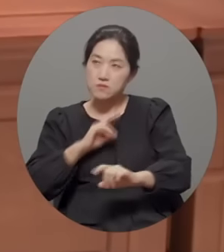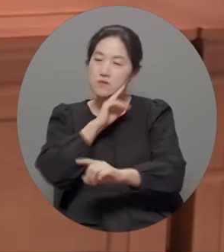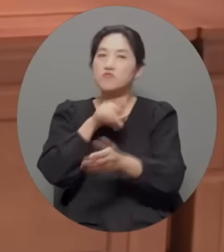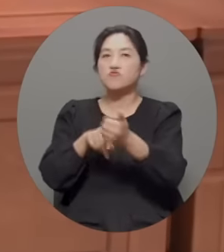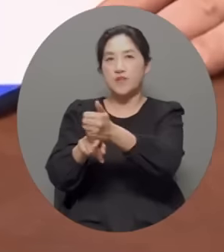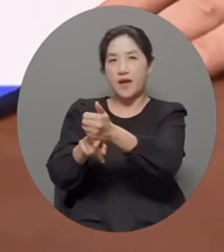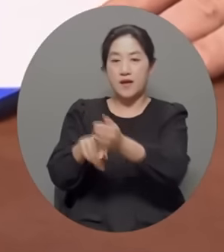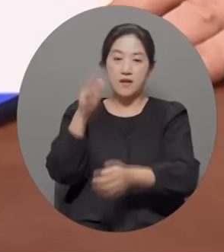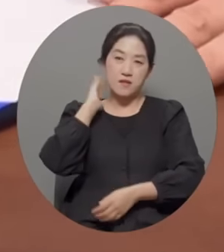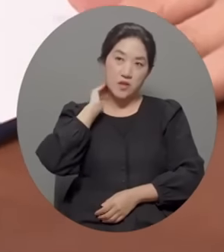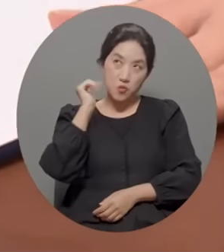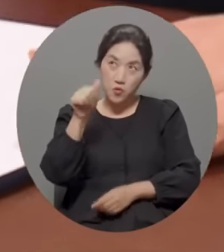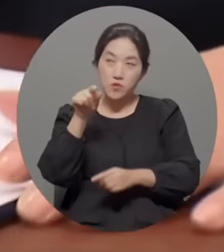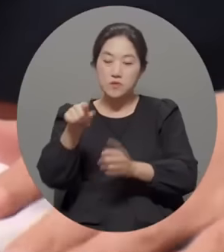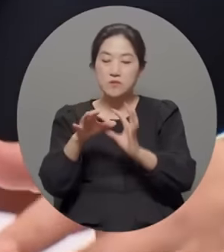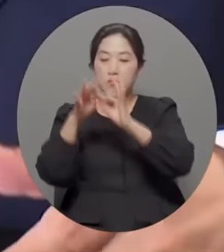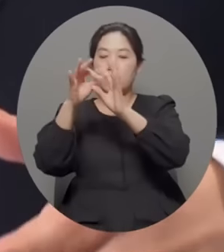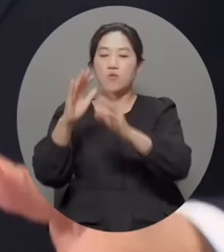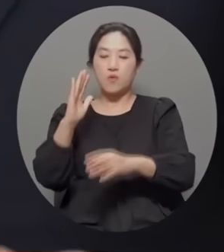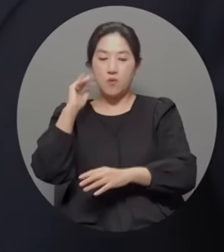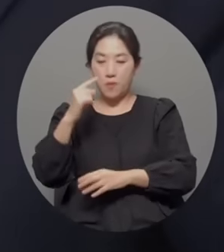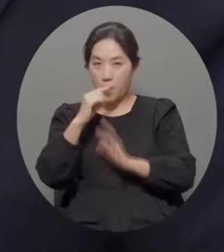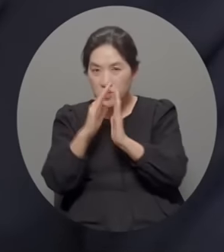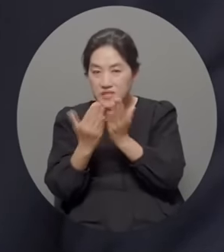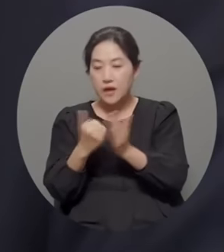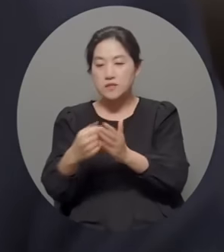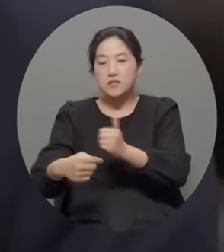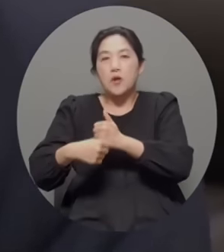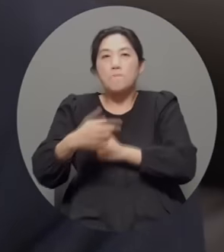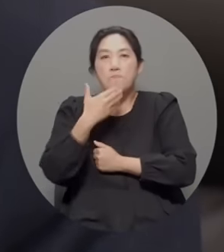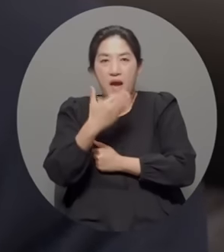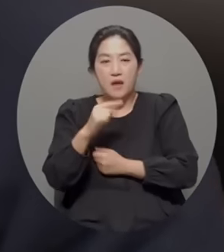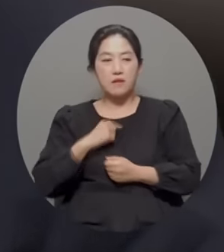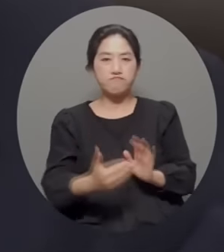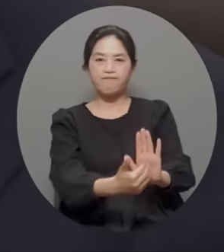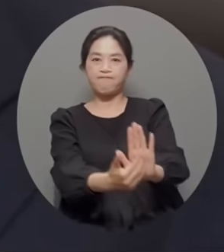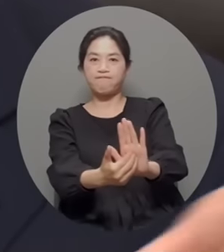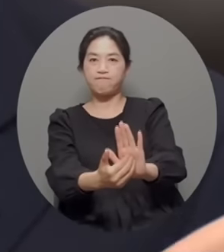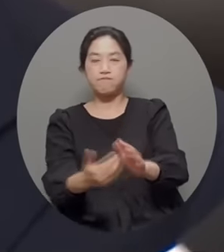대통령 자신까지 겨눌 수 있는 특검을 대통령이 스스로 막아세운 셈입니다.